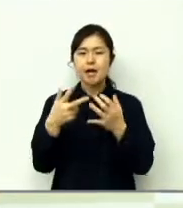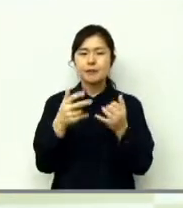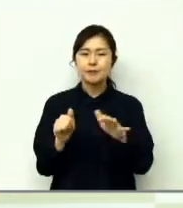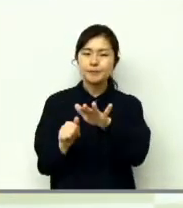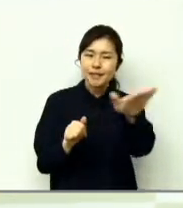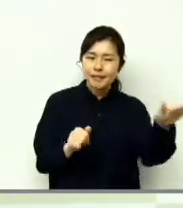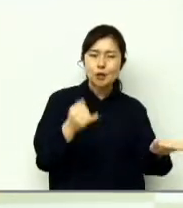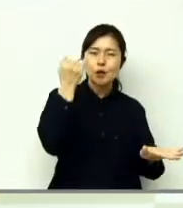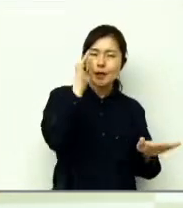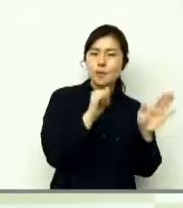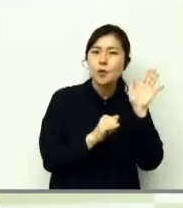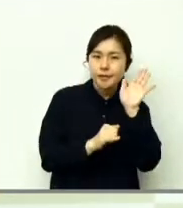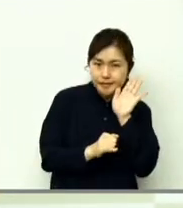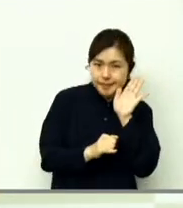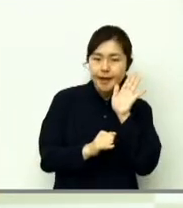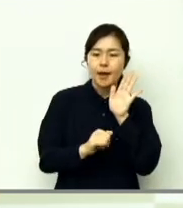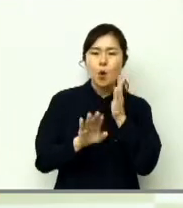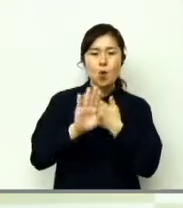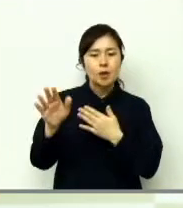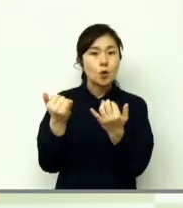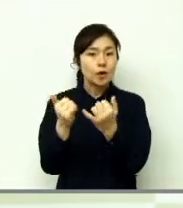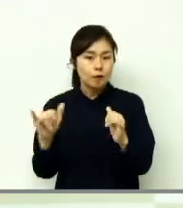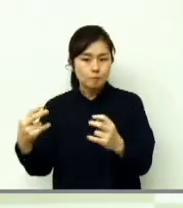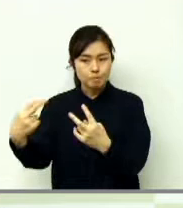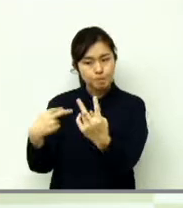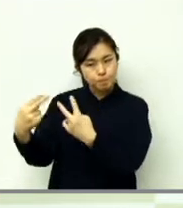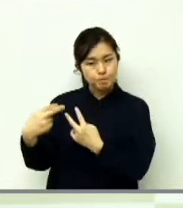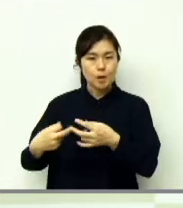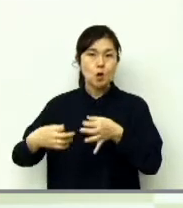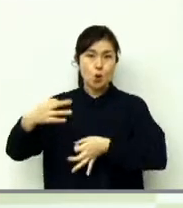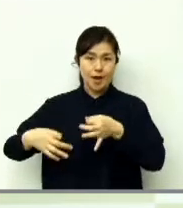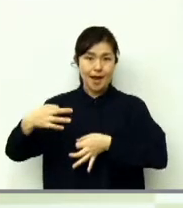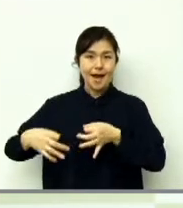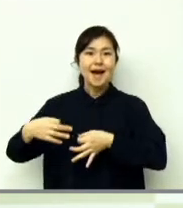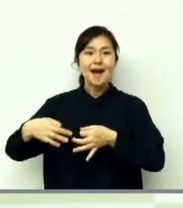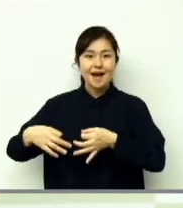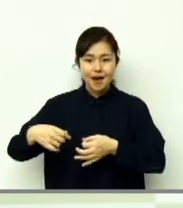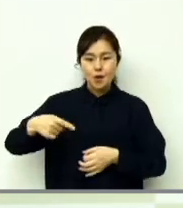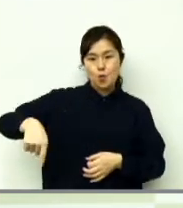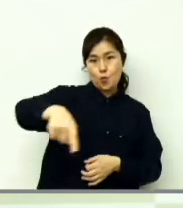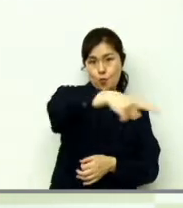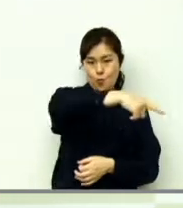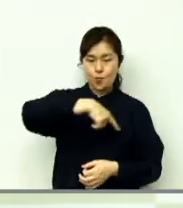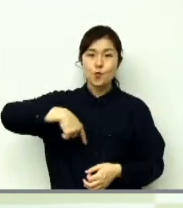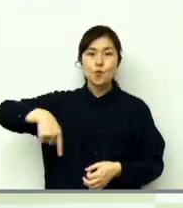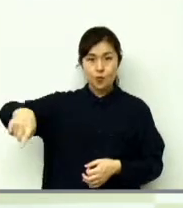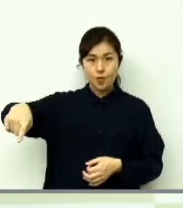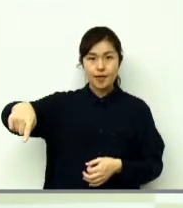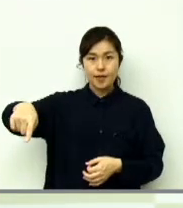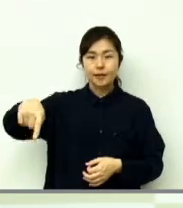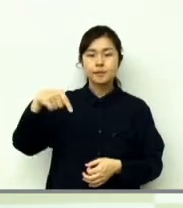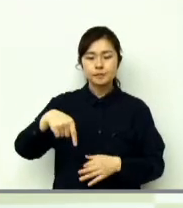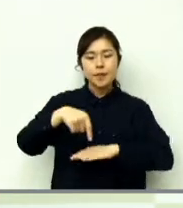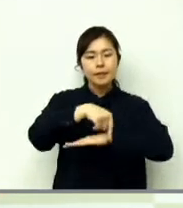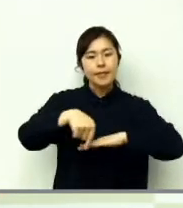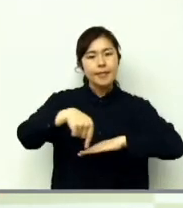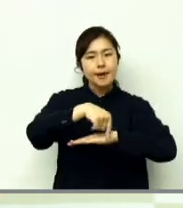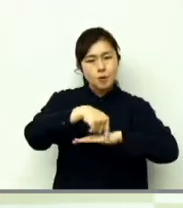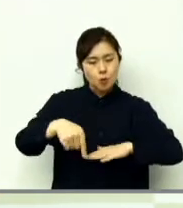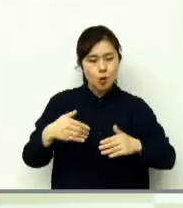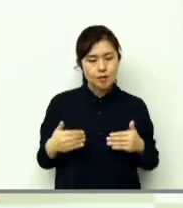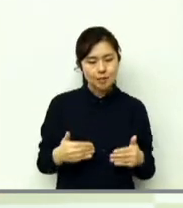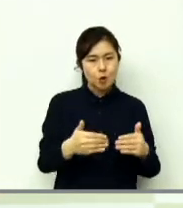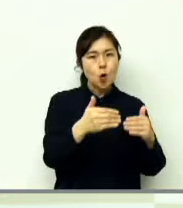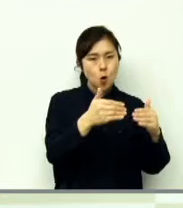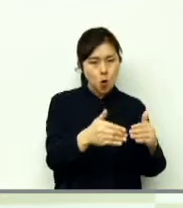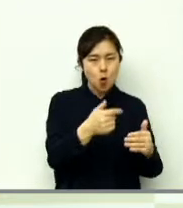、 PDCA サイクルという、まあ、表現を使わせていただくとすれば、その計画の進捗状況を十分にチェ